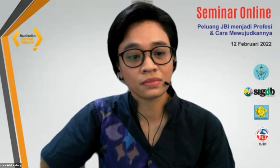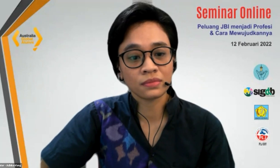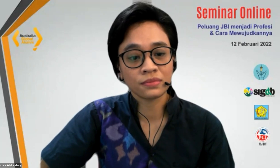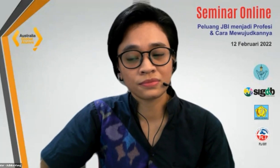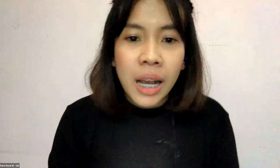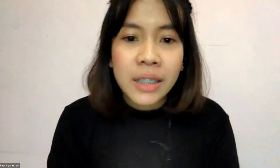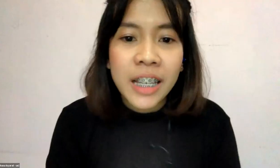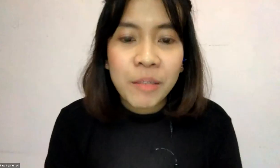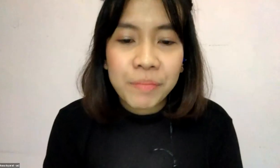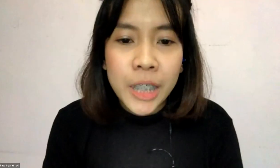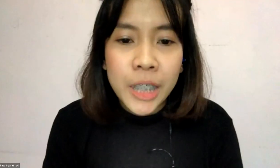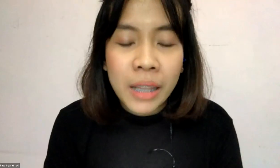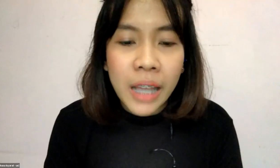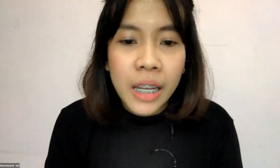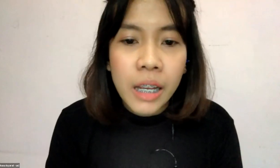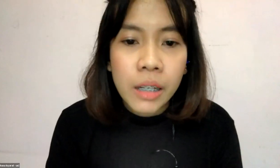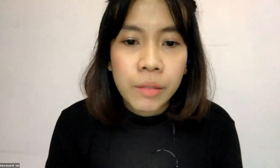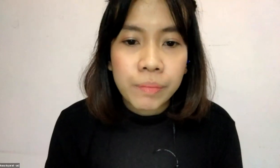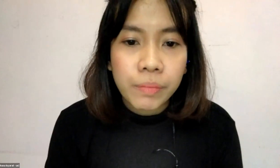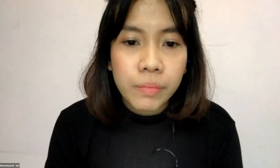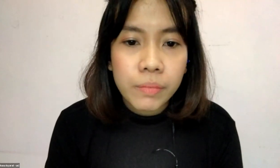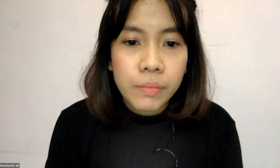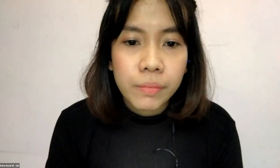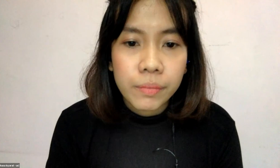Baik terima kasih kesempatannya